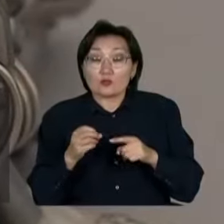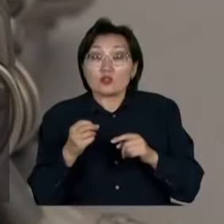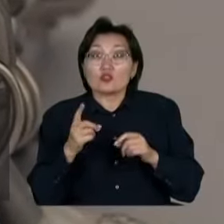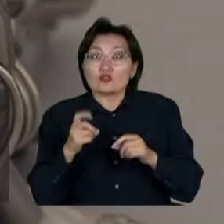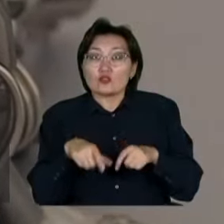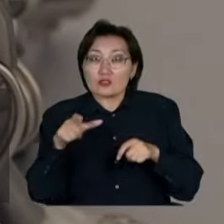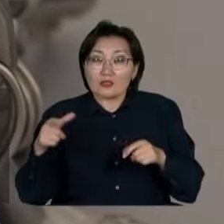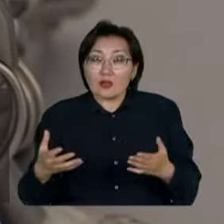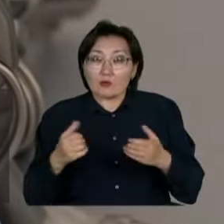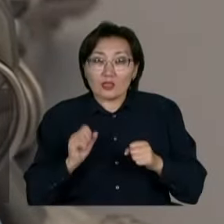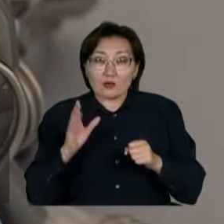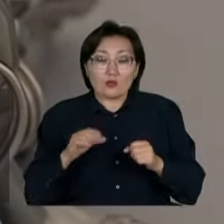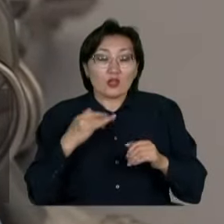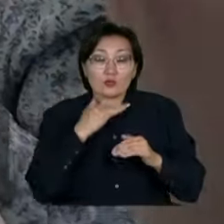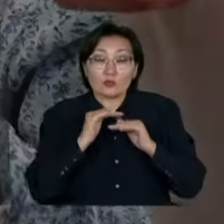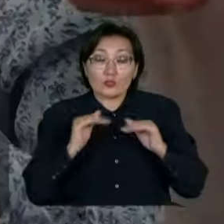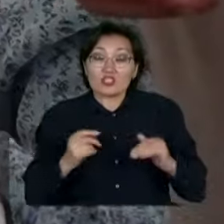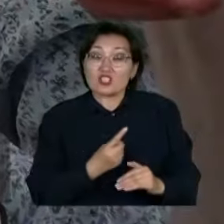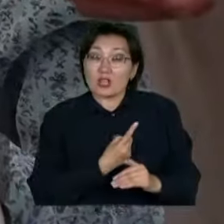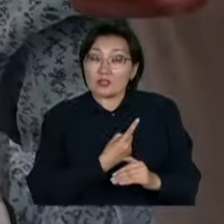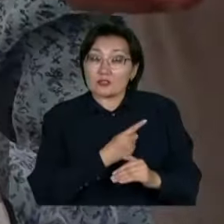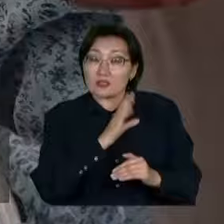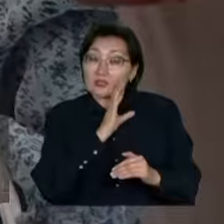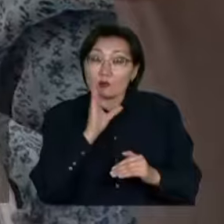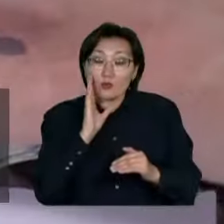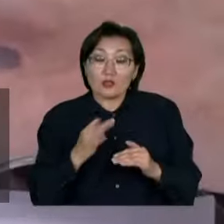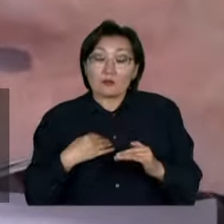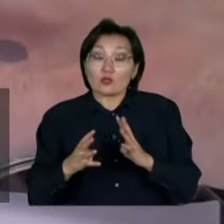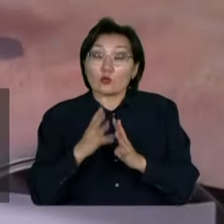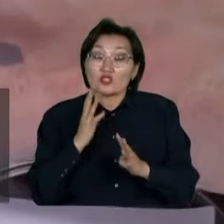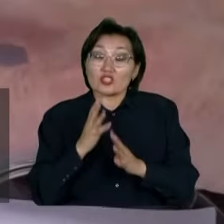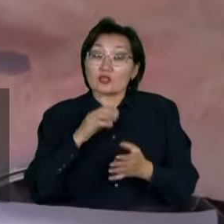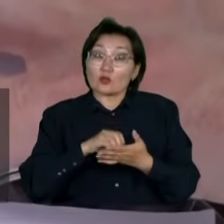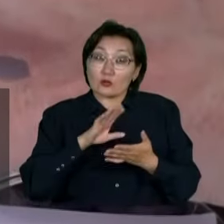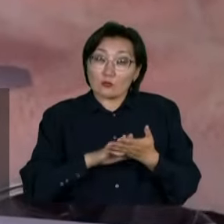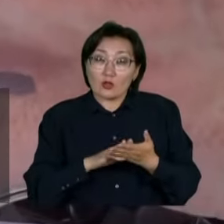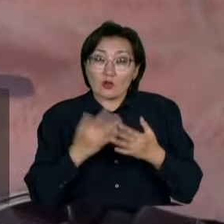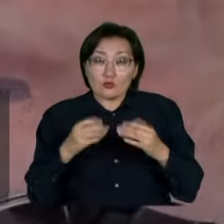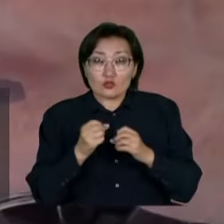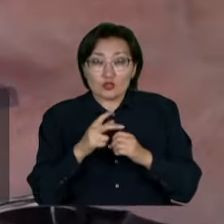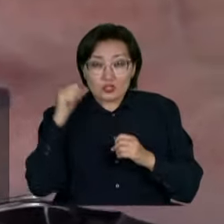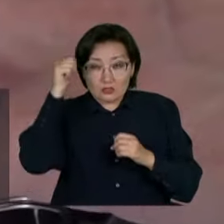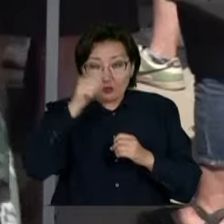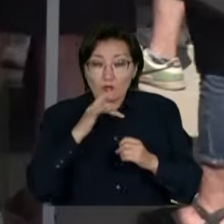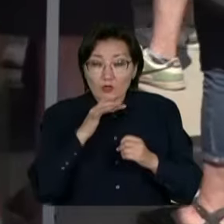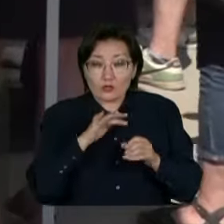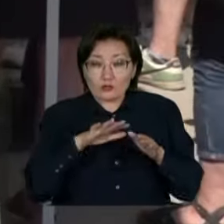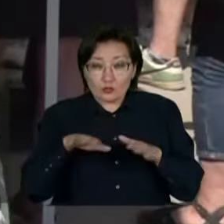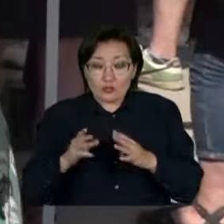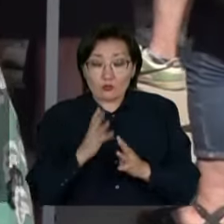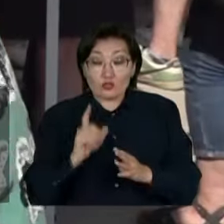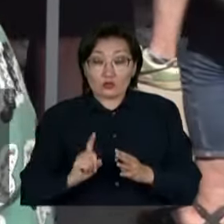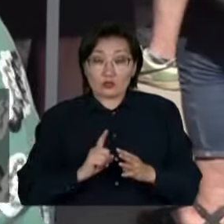100-ден тұрғын алмақ. Көп балалы жалғыз басты ана ретінде тұрған уже 13 жылдан асты ғой тұрғанмын.